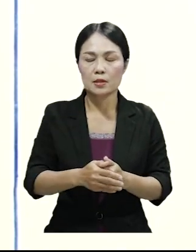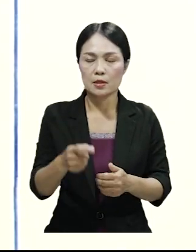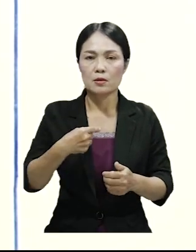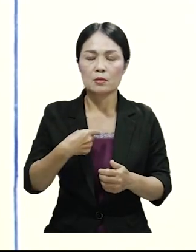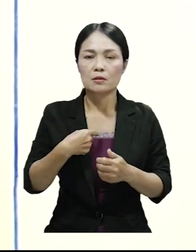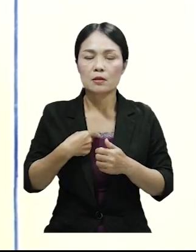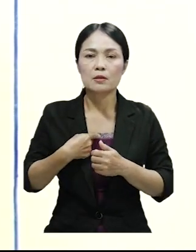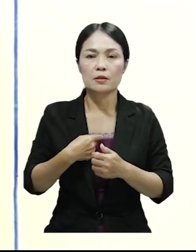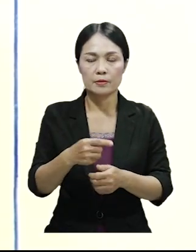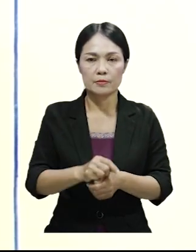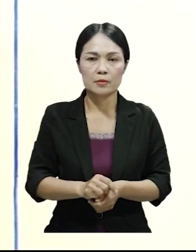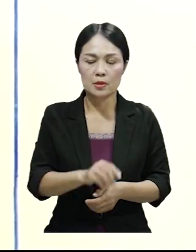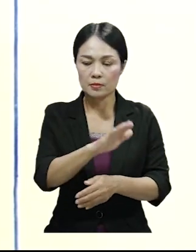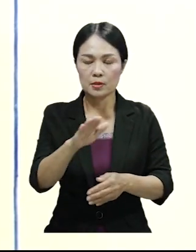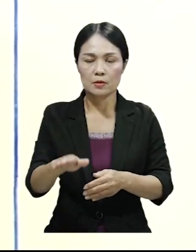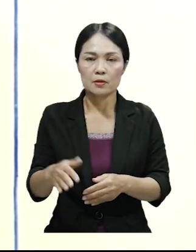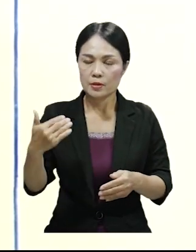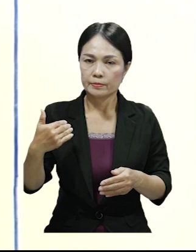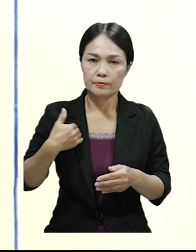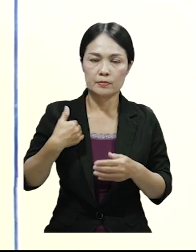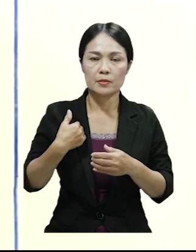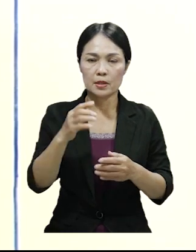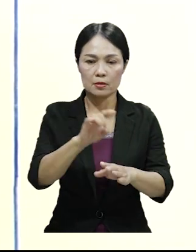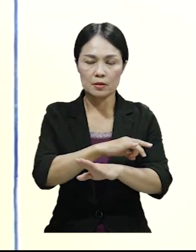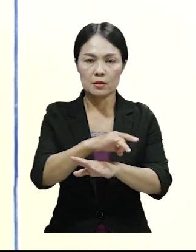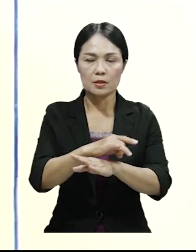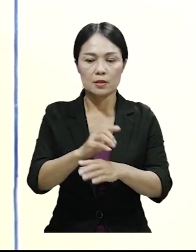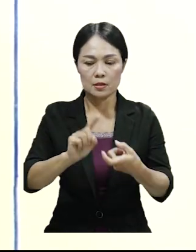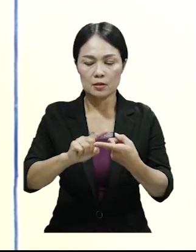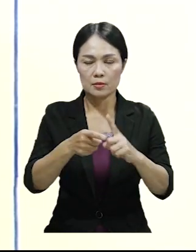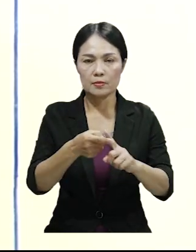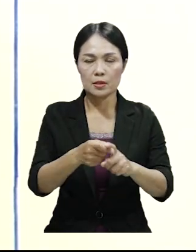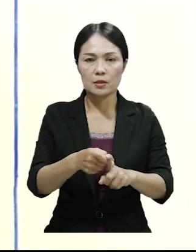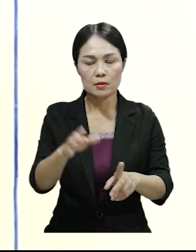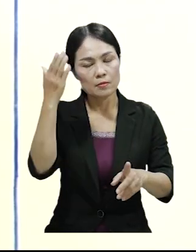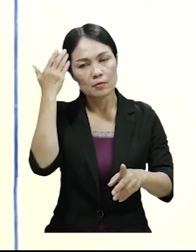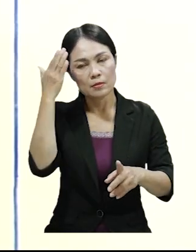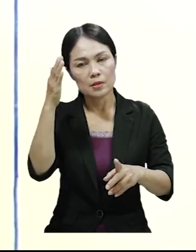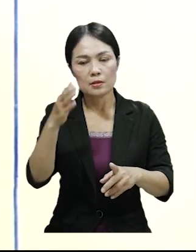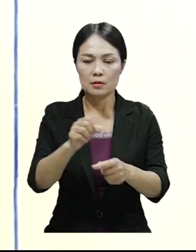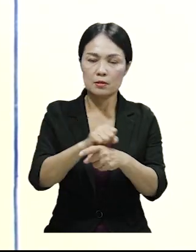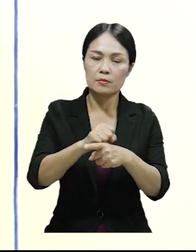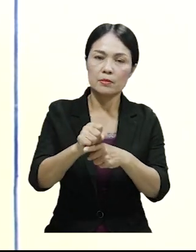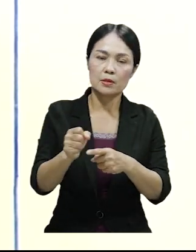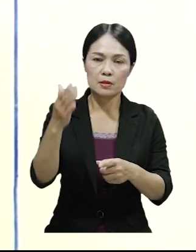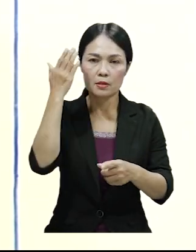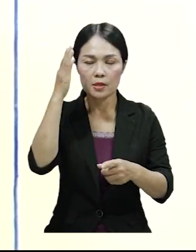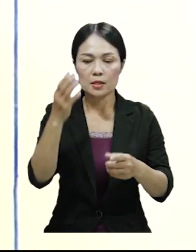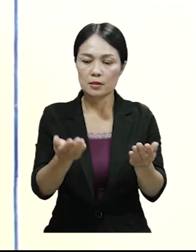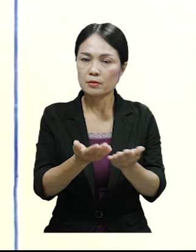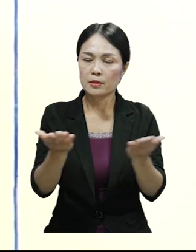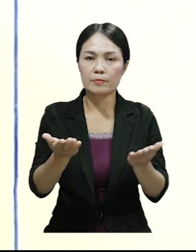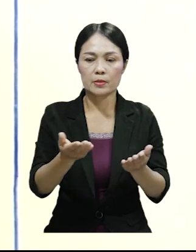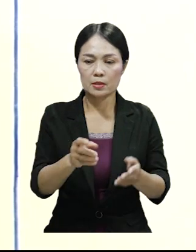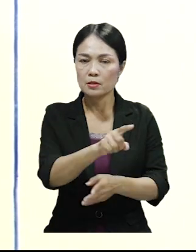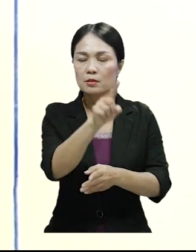ជឿជាក់ថាកូនប្រកបជាធ្លាប់មានពេលខ្លះមិត្តភក្តិកូនអត់ចេះអញ្ចឹងទៅធ្វើលំហាត់ក៏ដឹងធ្វើម៉េចគាត់សួរកូនកូ